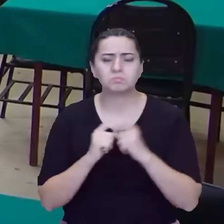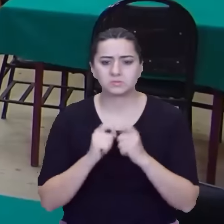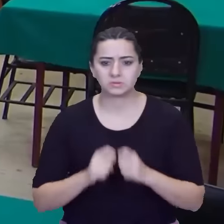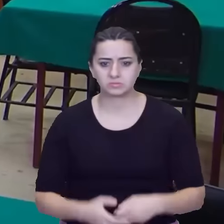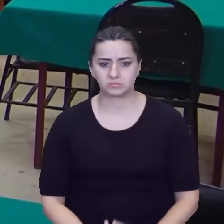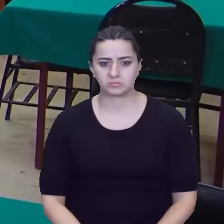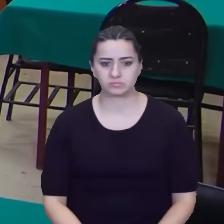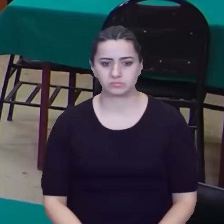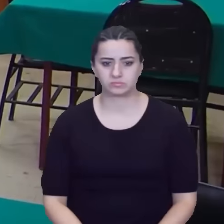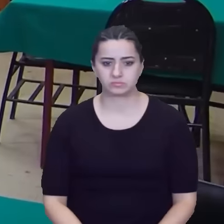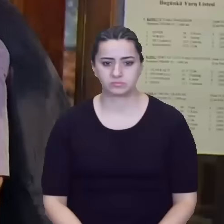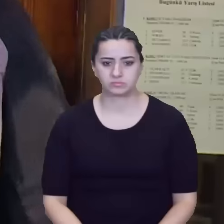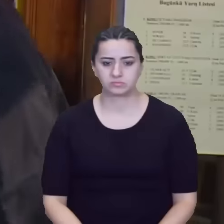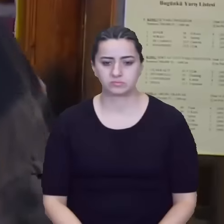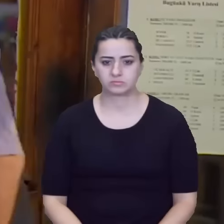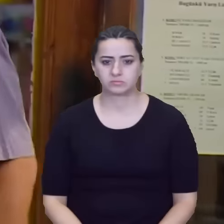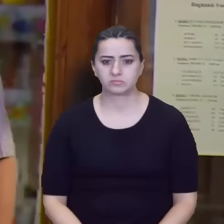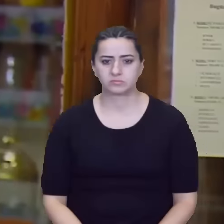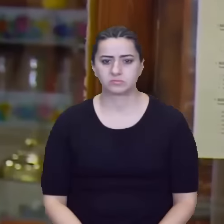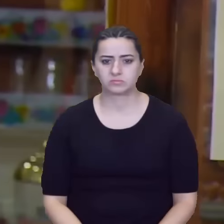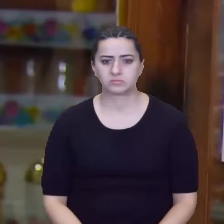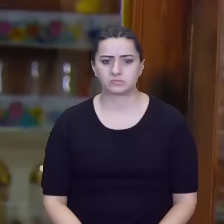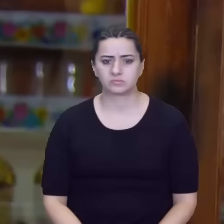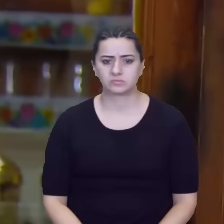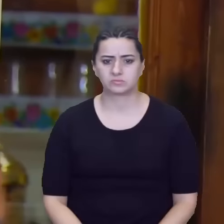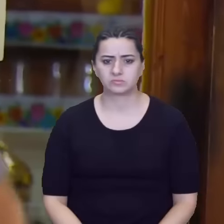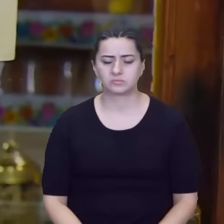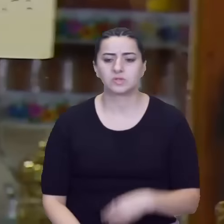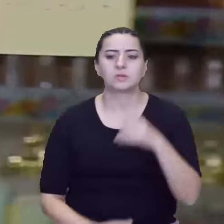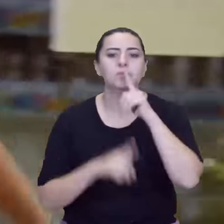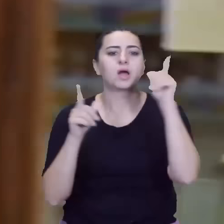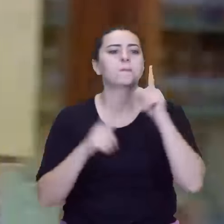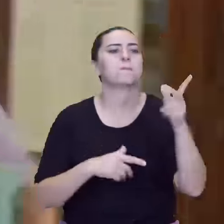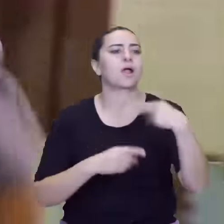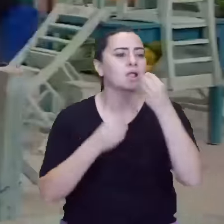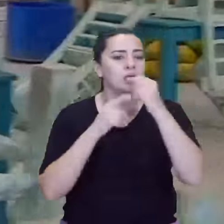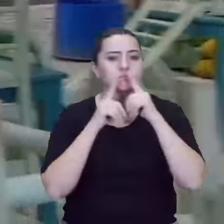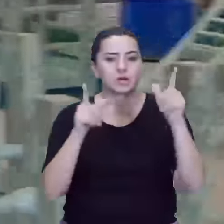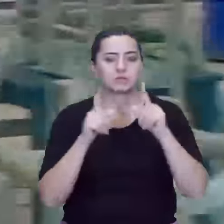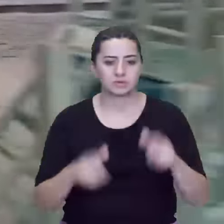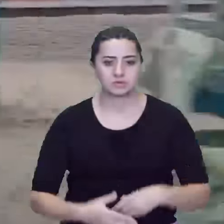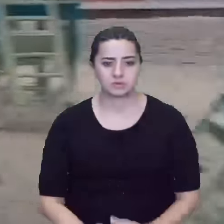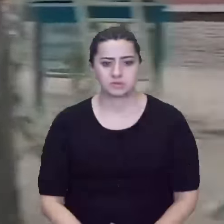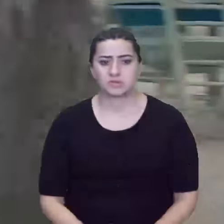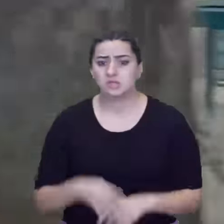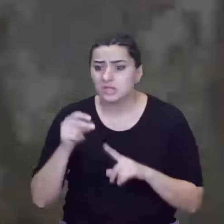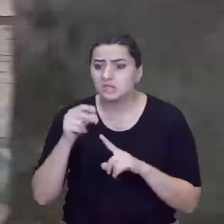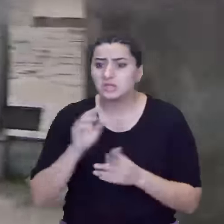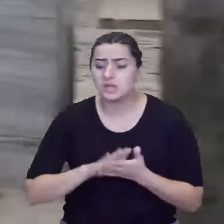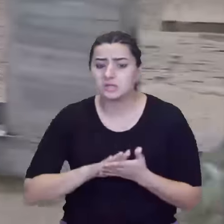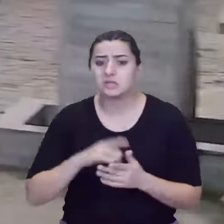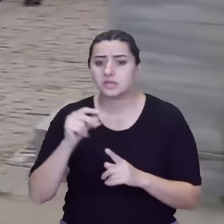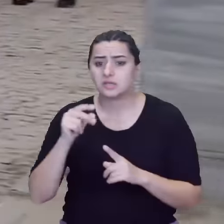Bismillahirrahmanirrahim. Allah. Zanlı balık, taze balık. Al vatandaş, ye vatandaş. Sen de ye. Çoluğun, çocuğun, karın, İdris aile, bileder.